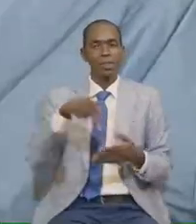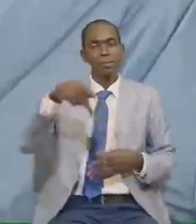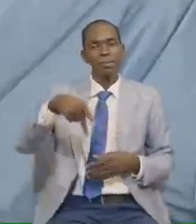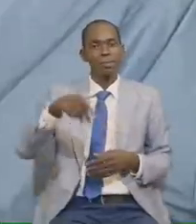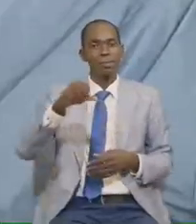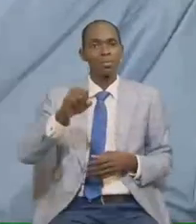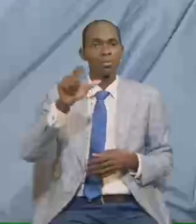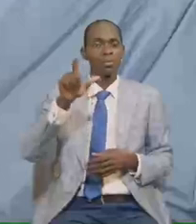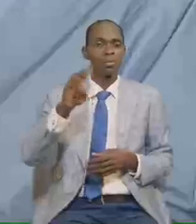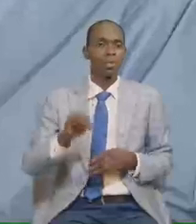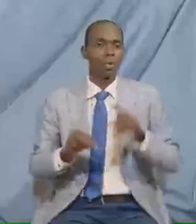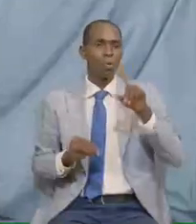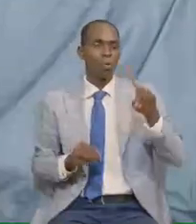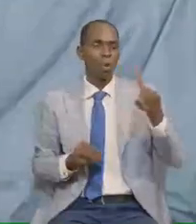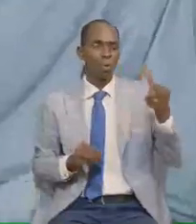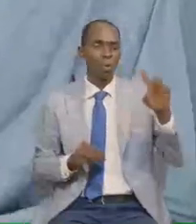104.